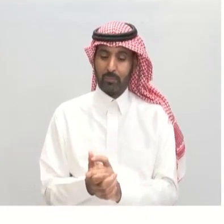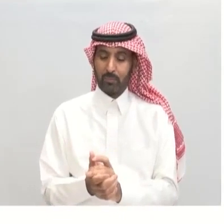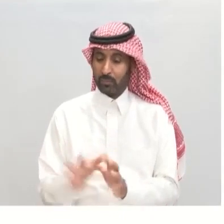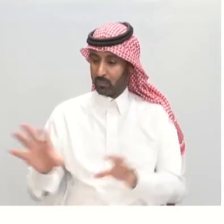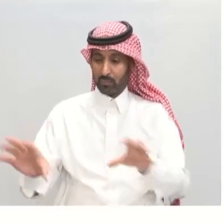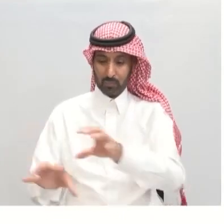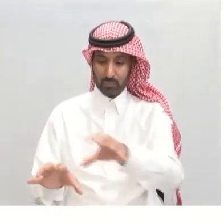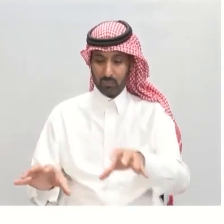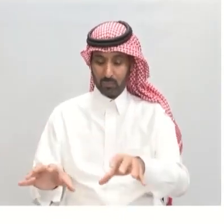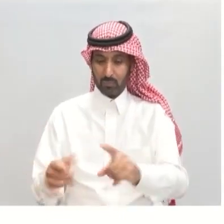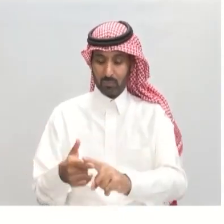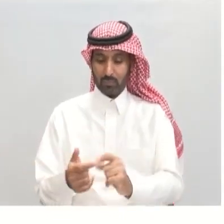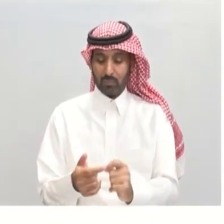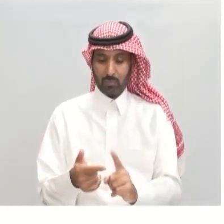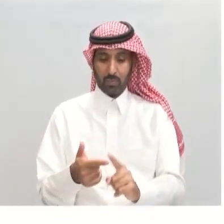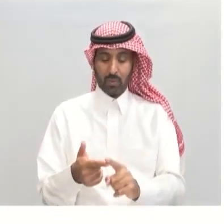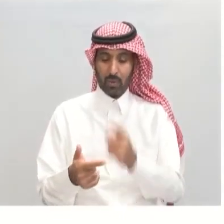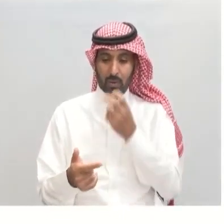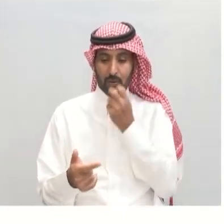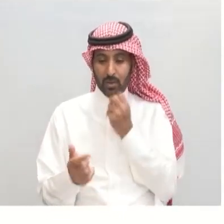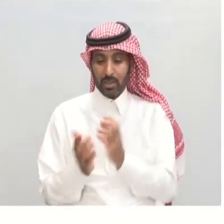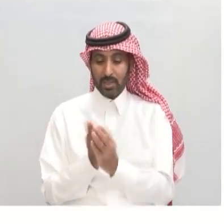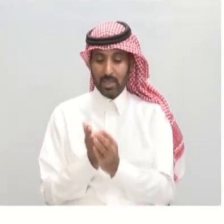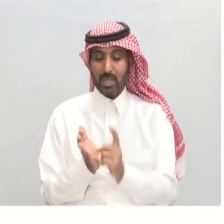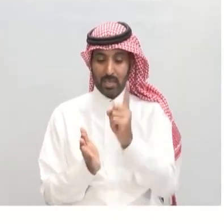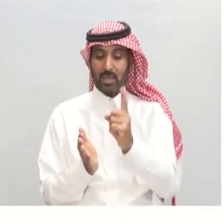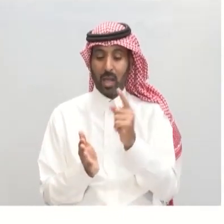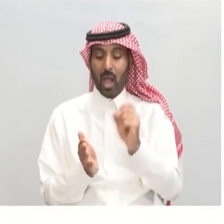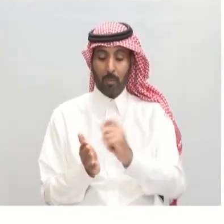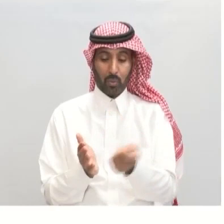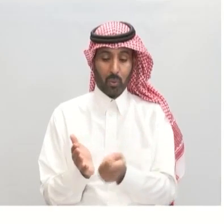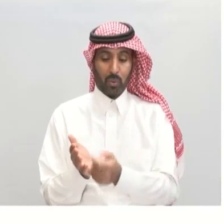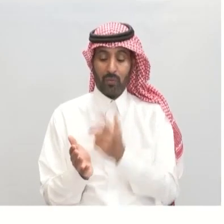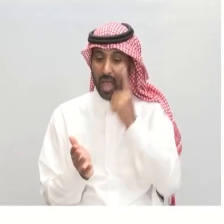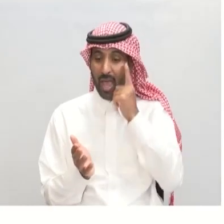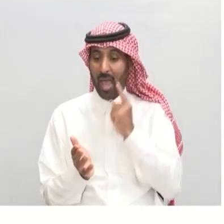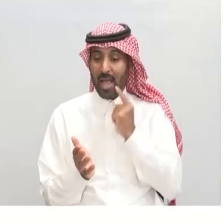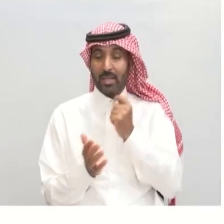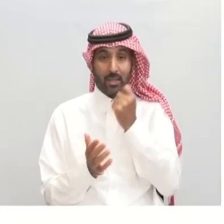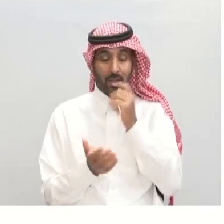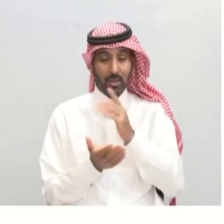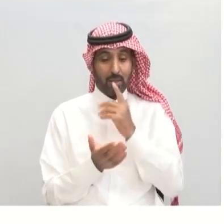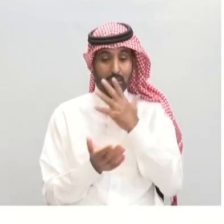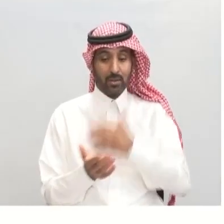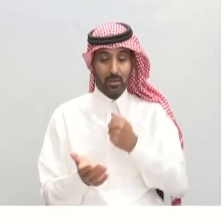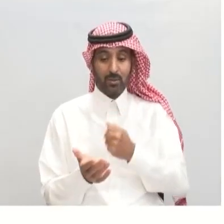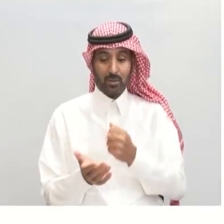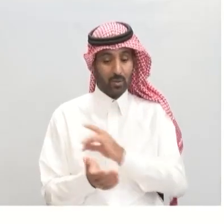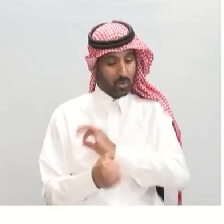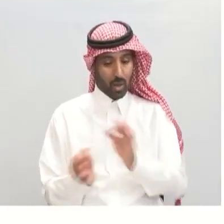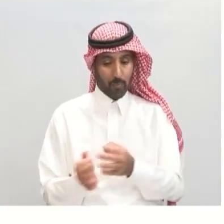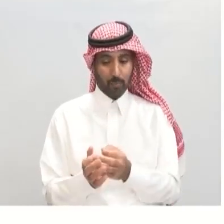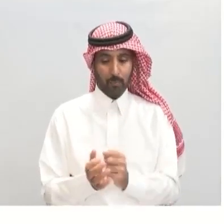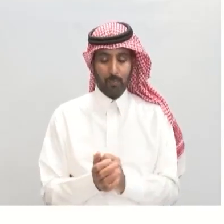ذلكم ثانيا ان القران كله كان مكتوبا في حياه الرسول صلى الله عليه وسلم ولم يكن منه شيء غير مكتوب